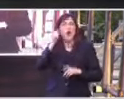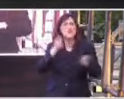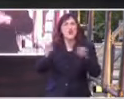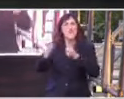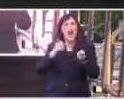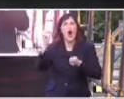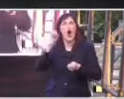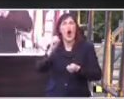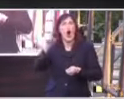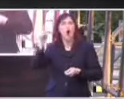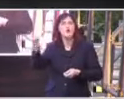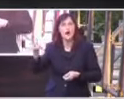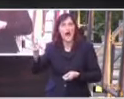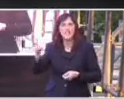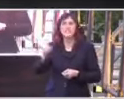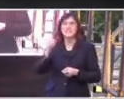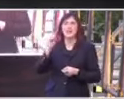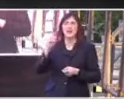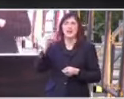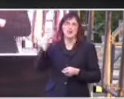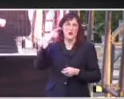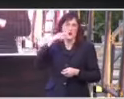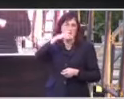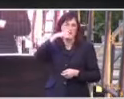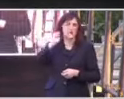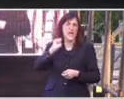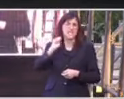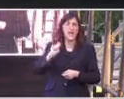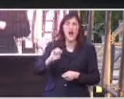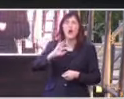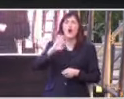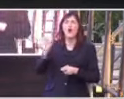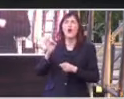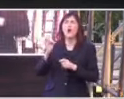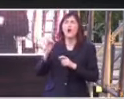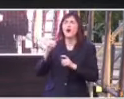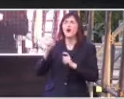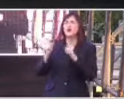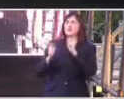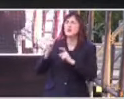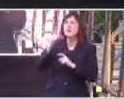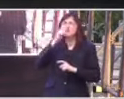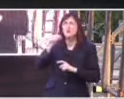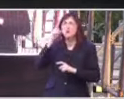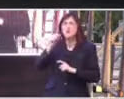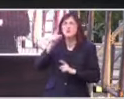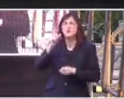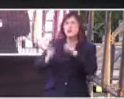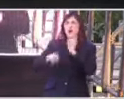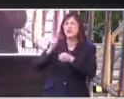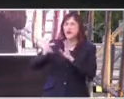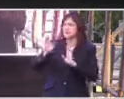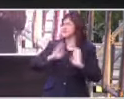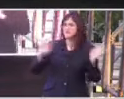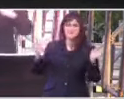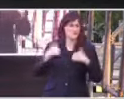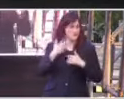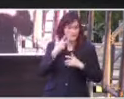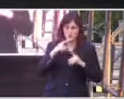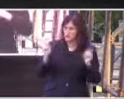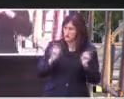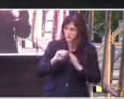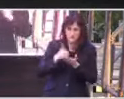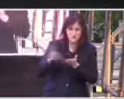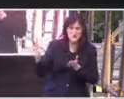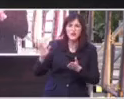Vladimir Putin come ha fatto Berlusconi ieri noi non siamo quelli che fanno entrare i soldati